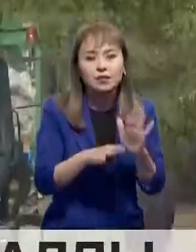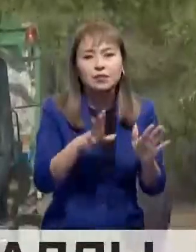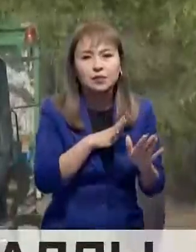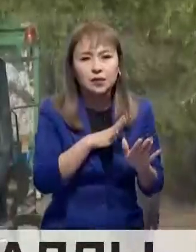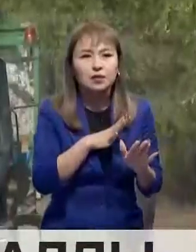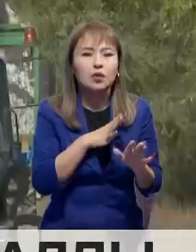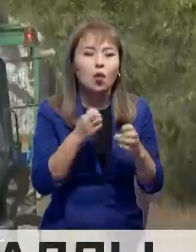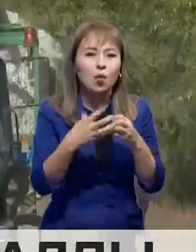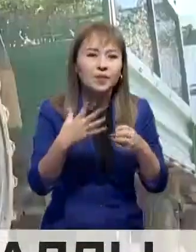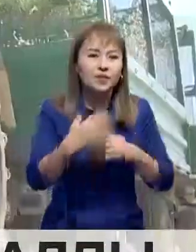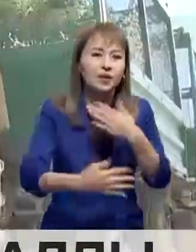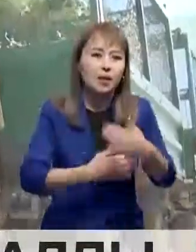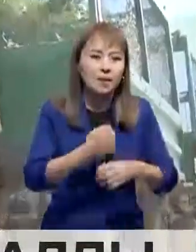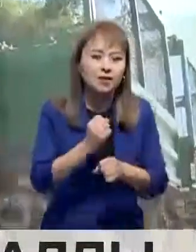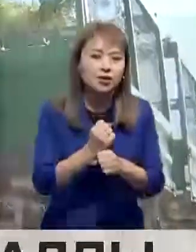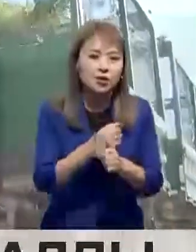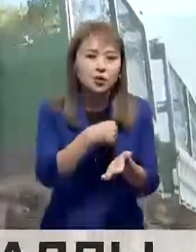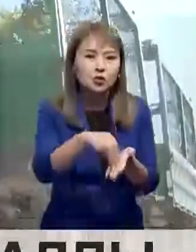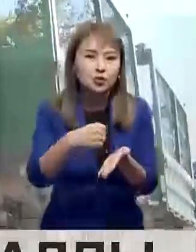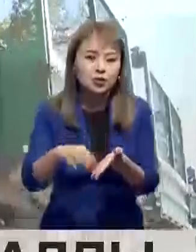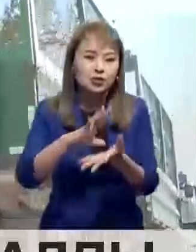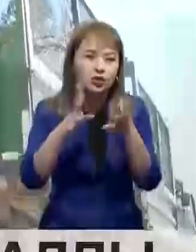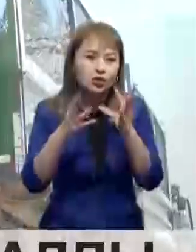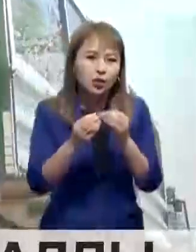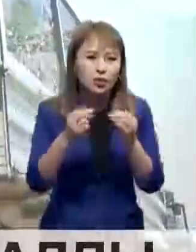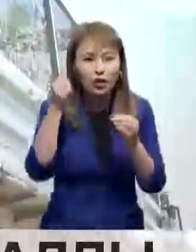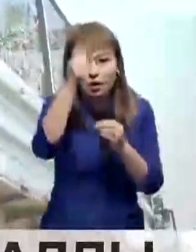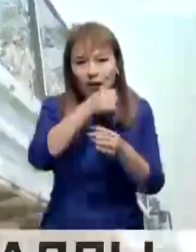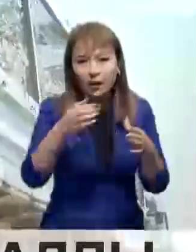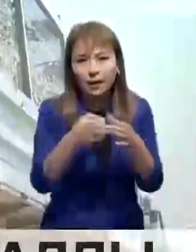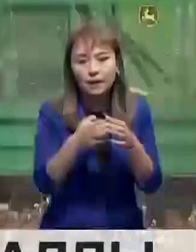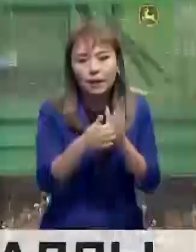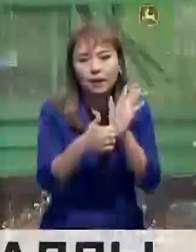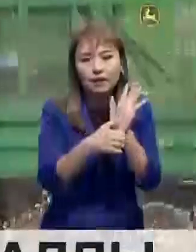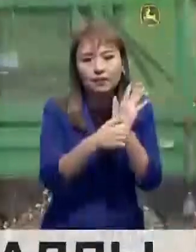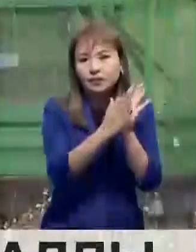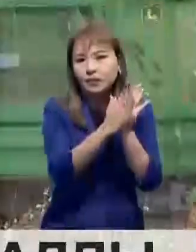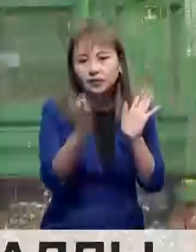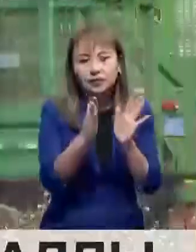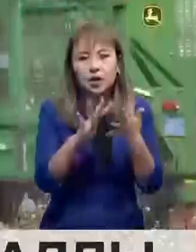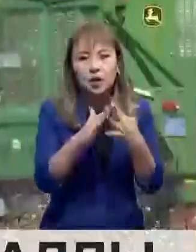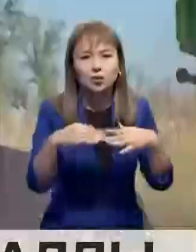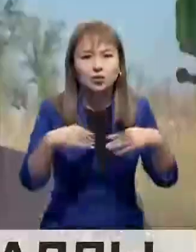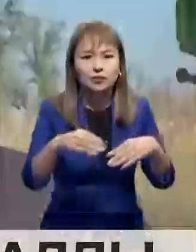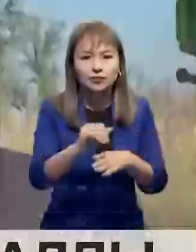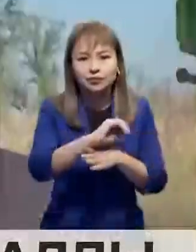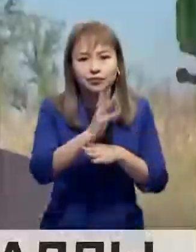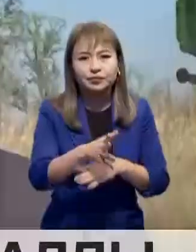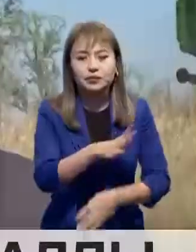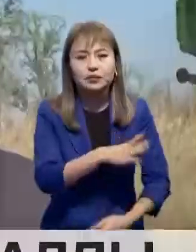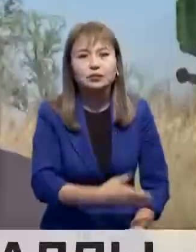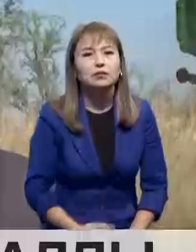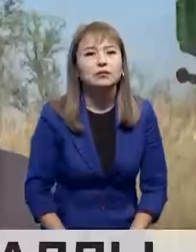әмбебап 15 комбайнмен заманауи жабдықтар сатып алды. Жалпы биыл компания тарапы 600-ден аса ауыл шаруашылық техникаларын қаржыландырды. Өткен жылы